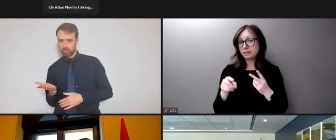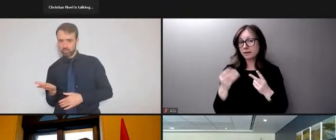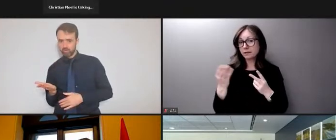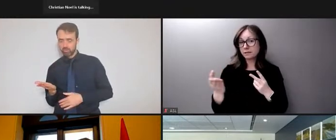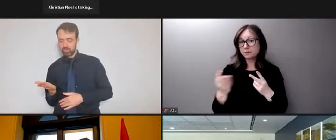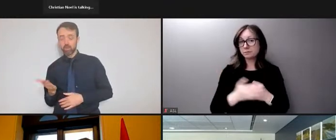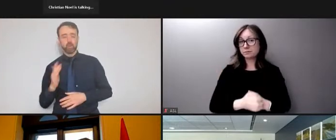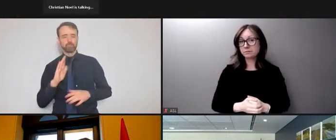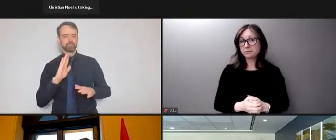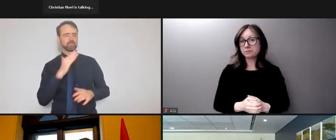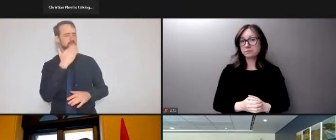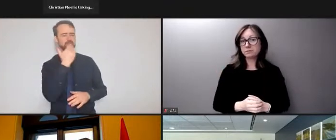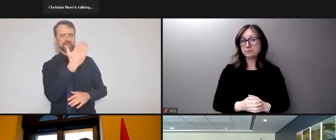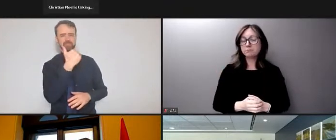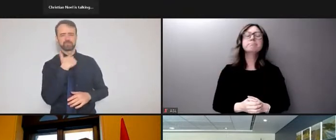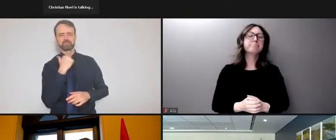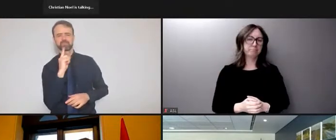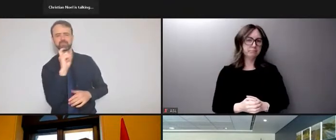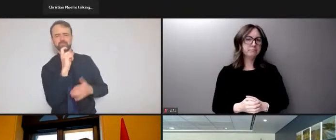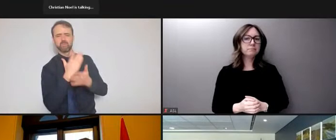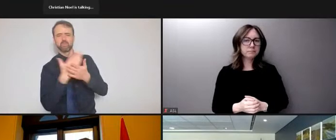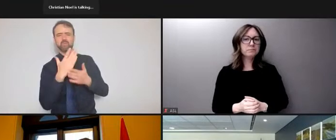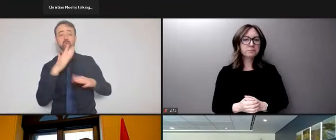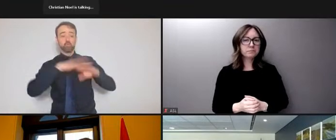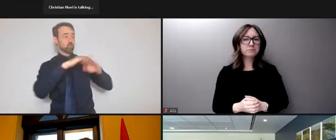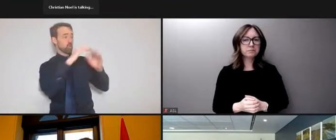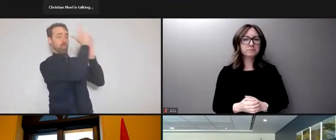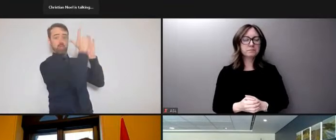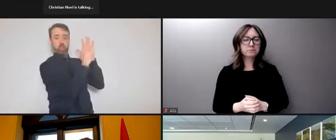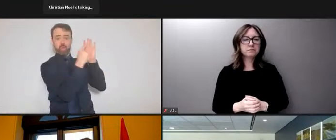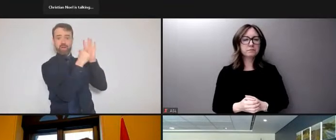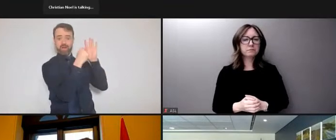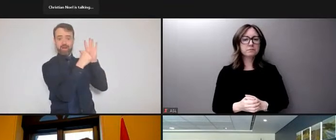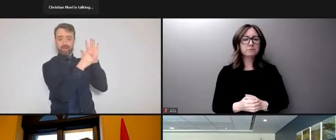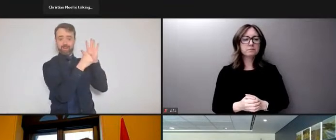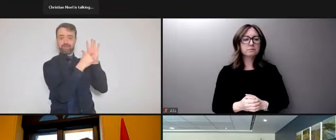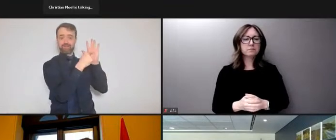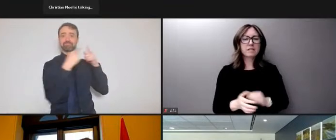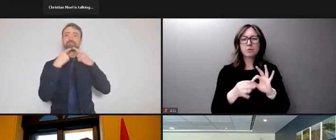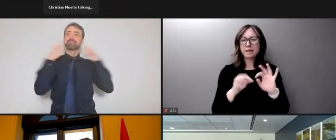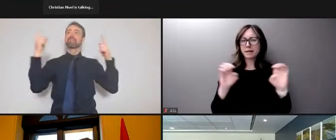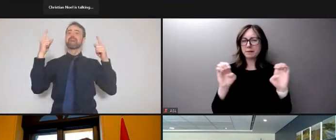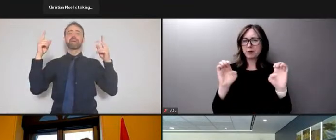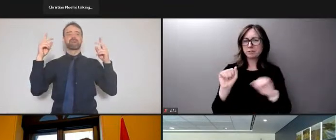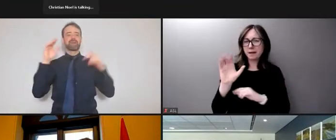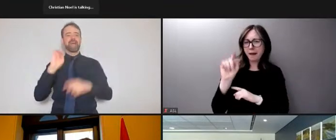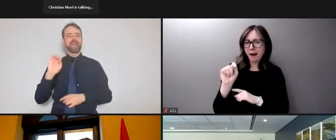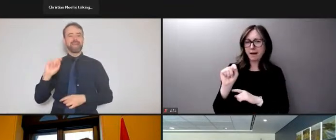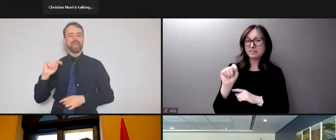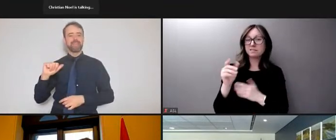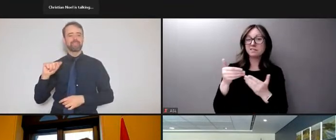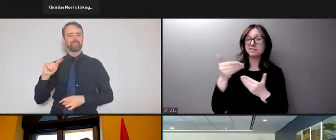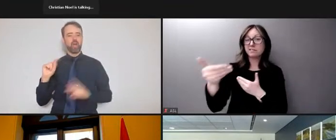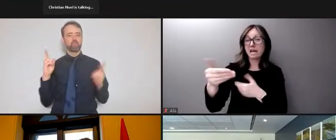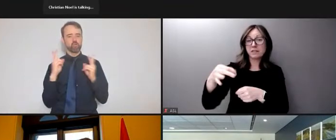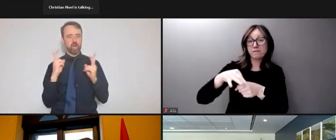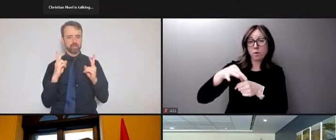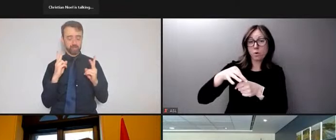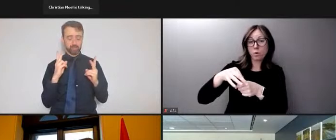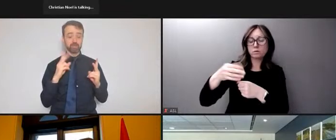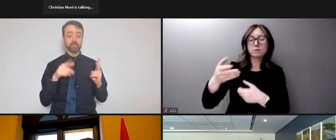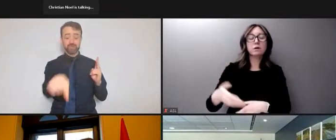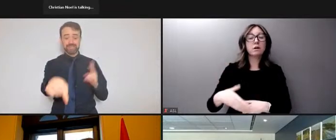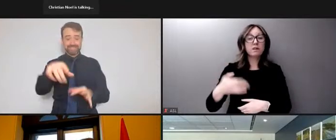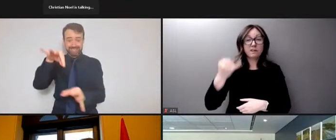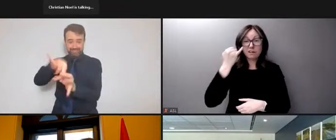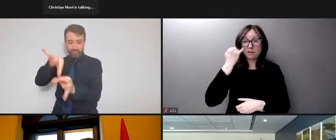Oui, merci beaucoup. Ma question de suivi touche l'état d'urgence elle-même et le vote qui doit avoir bientôt lieu. Si le vote a lieu une fois que l'Assemblée est